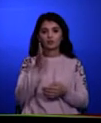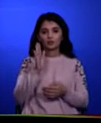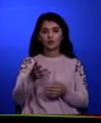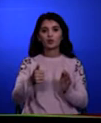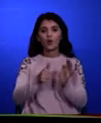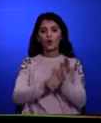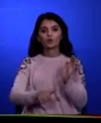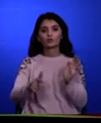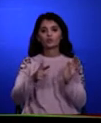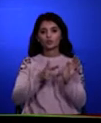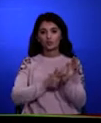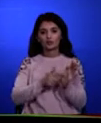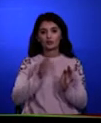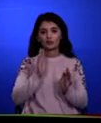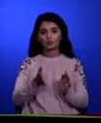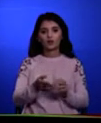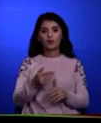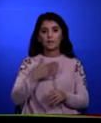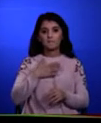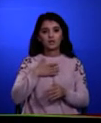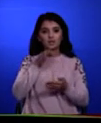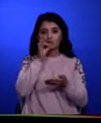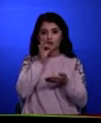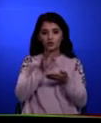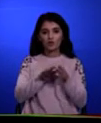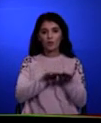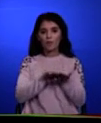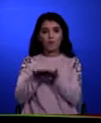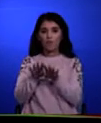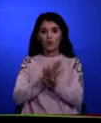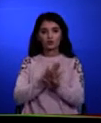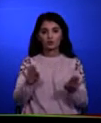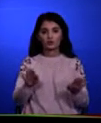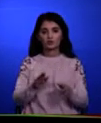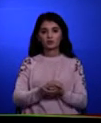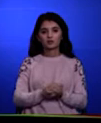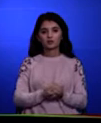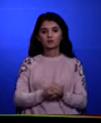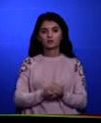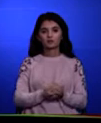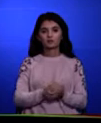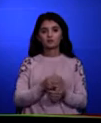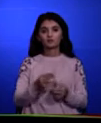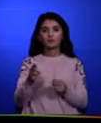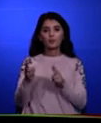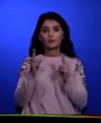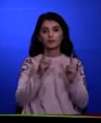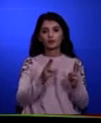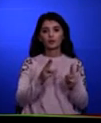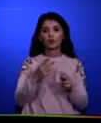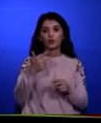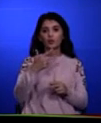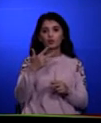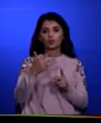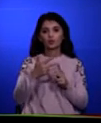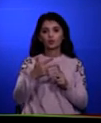67. Bu ham bizni javobga mos emas. Keyingi qatorga o'tsak, 3-chi